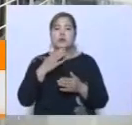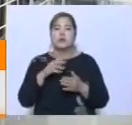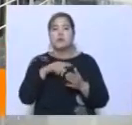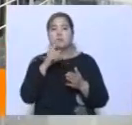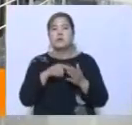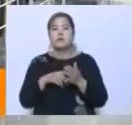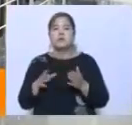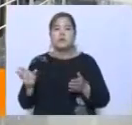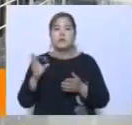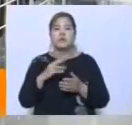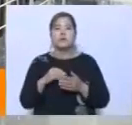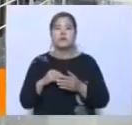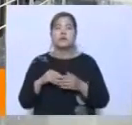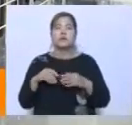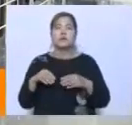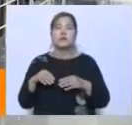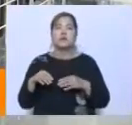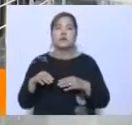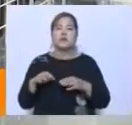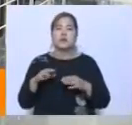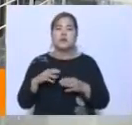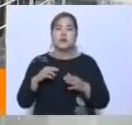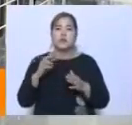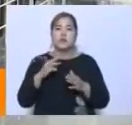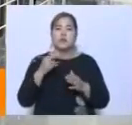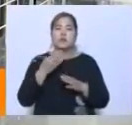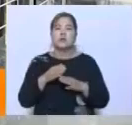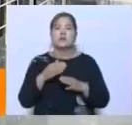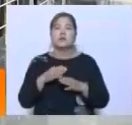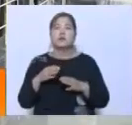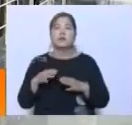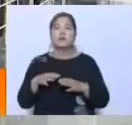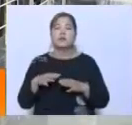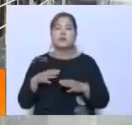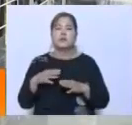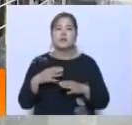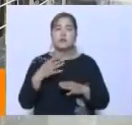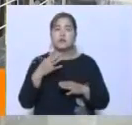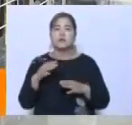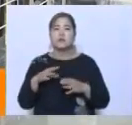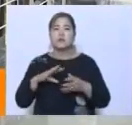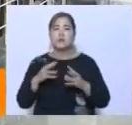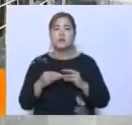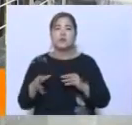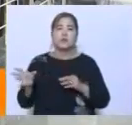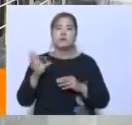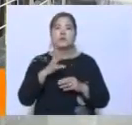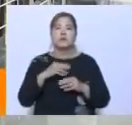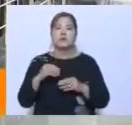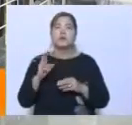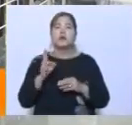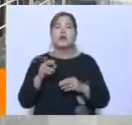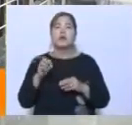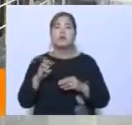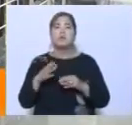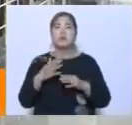клиентов и касательно розничного налога и национальных продукции нашего региона, как она будет,